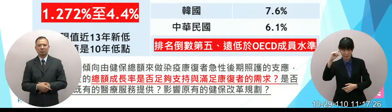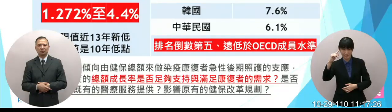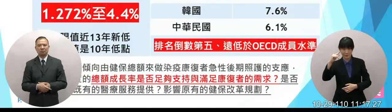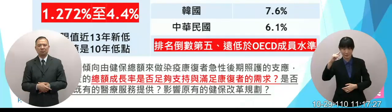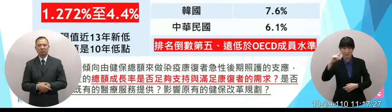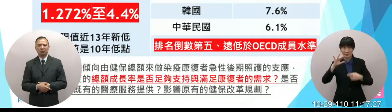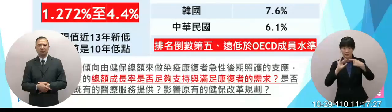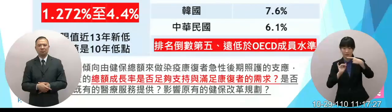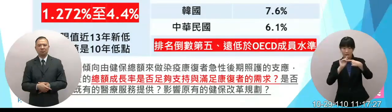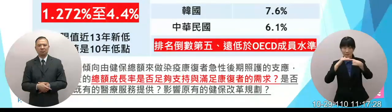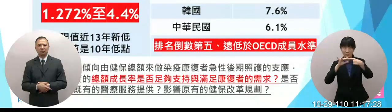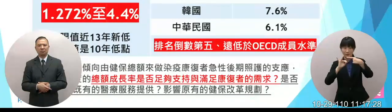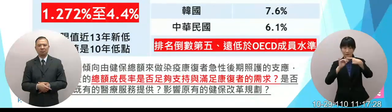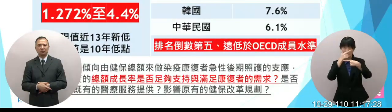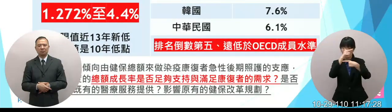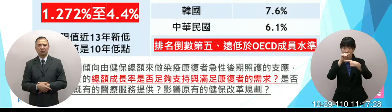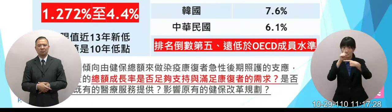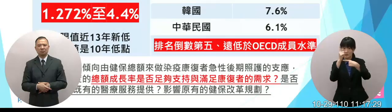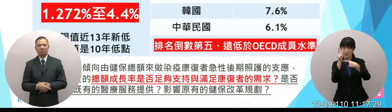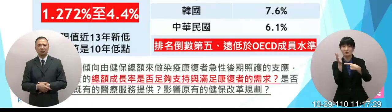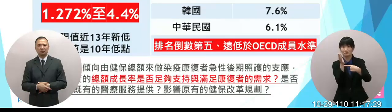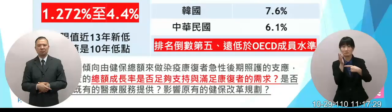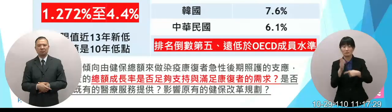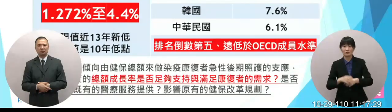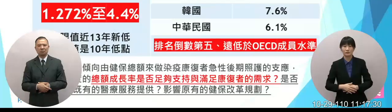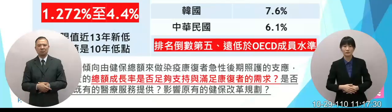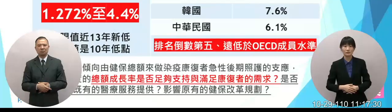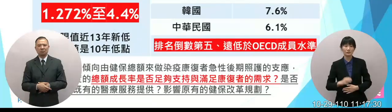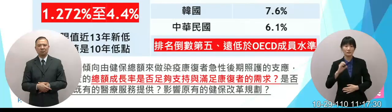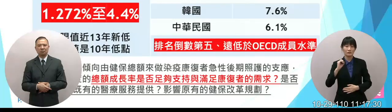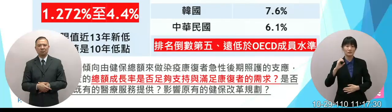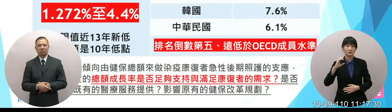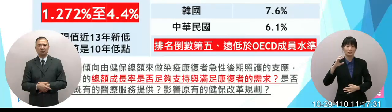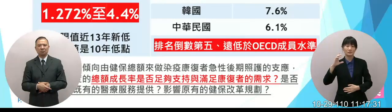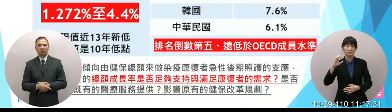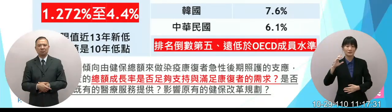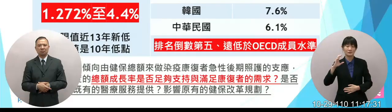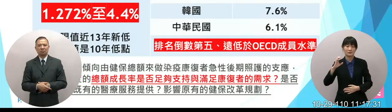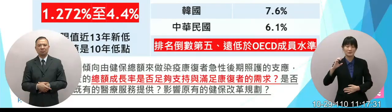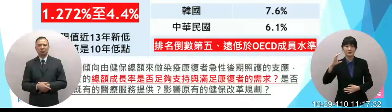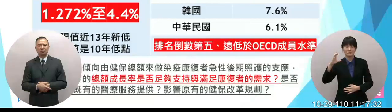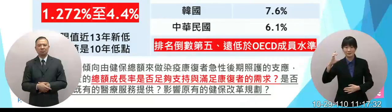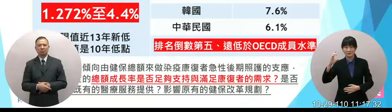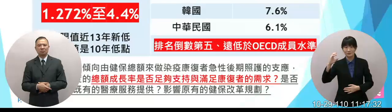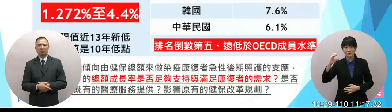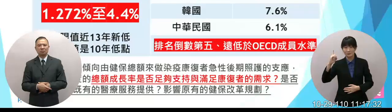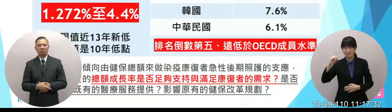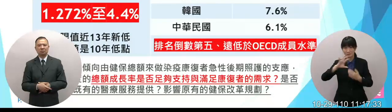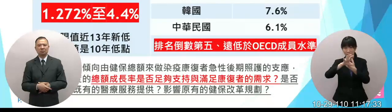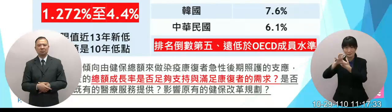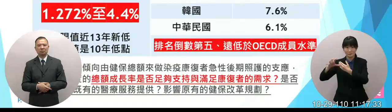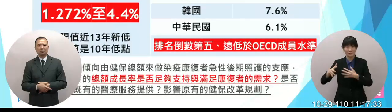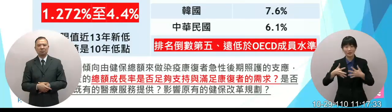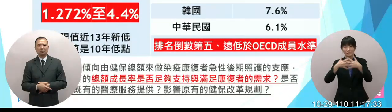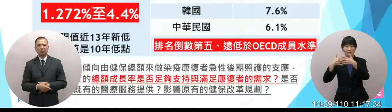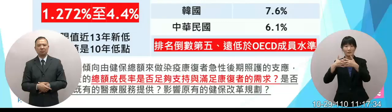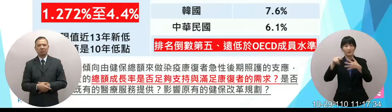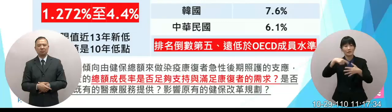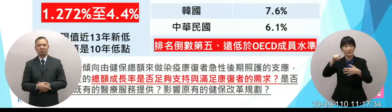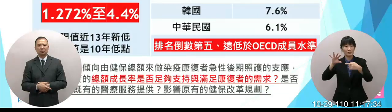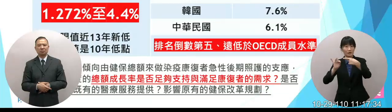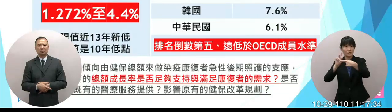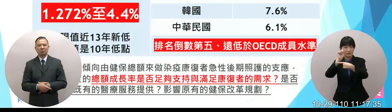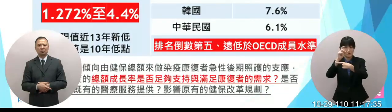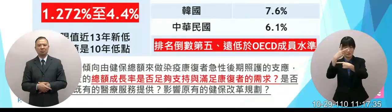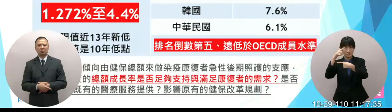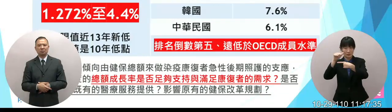是6.1%。我们看这个 OECD 的这些国家成员水准，美国当然不用讲啊，